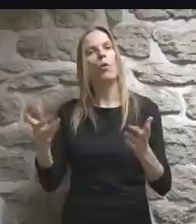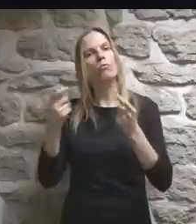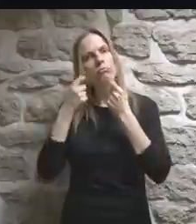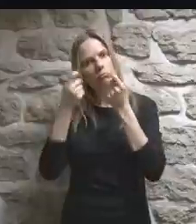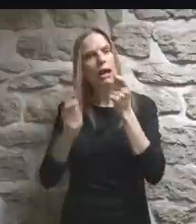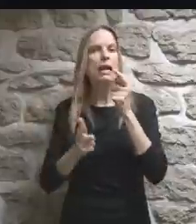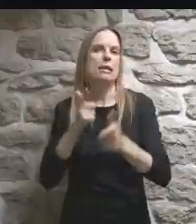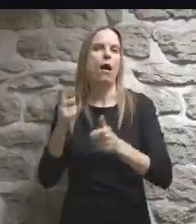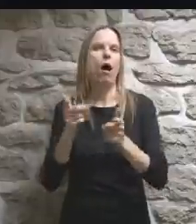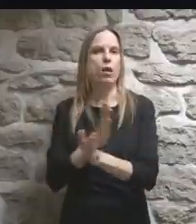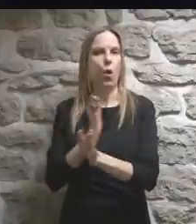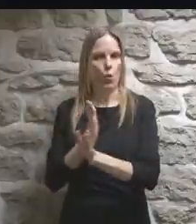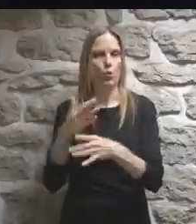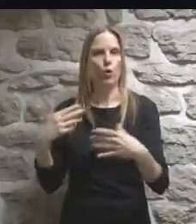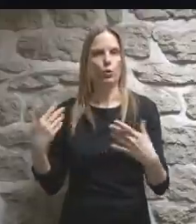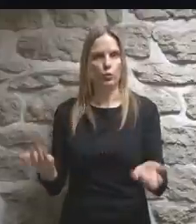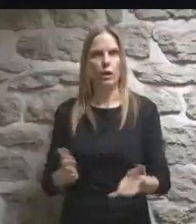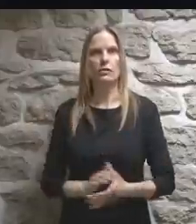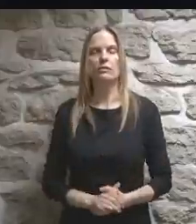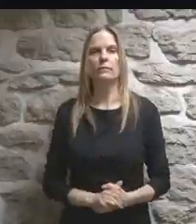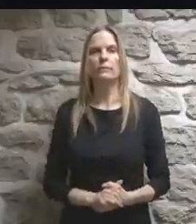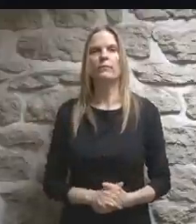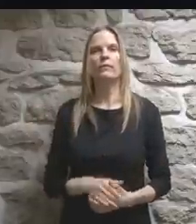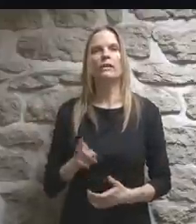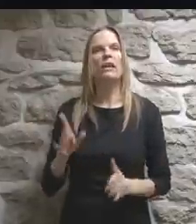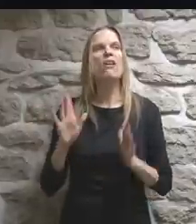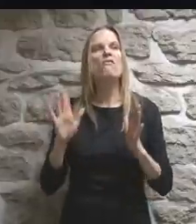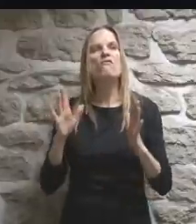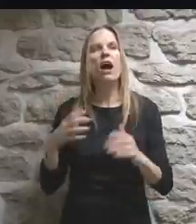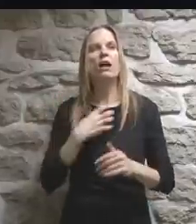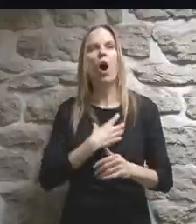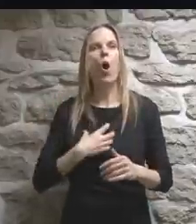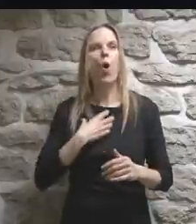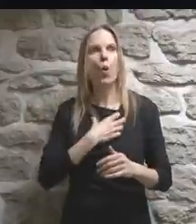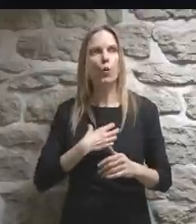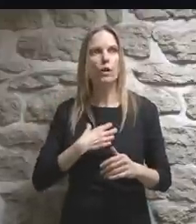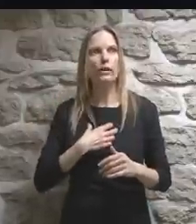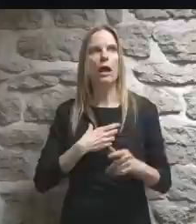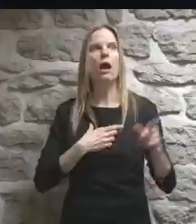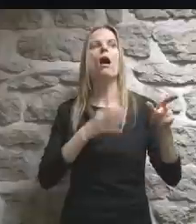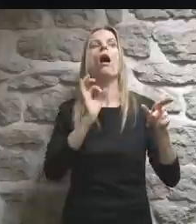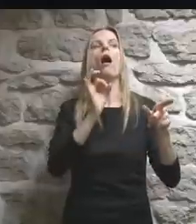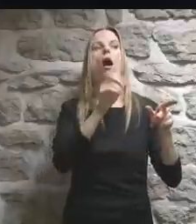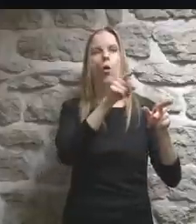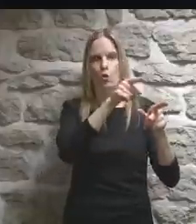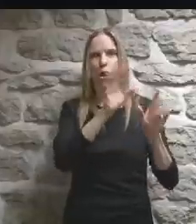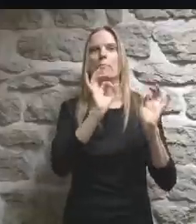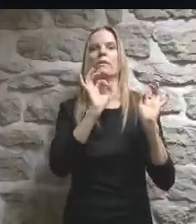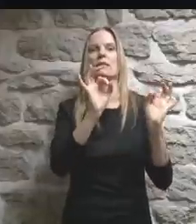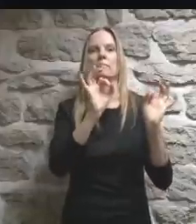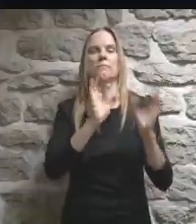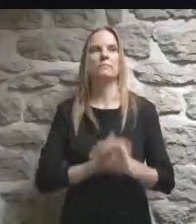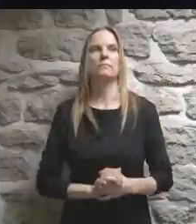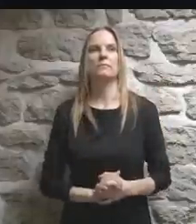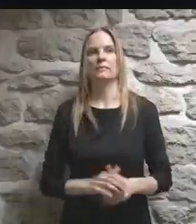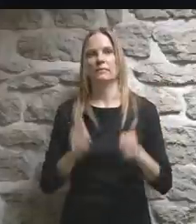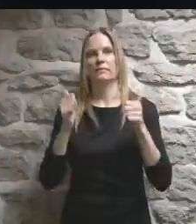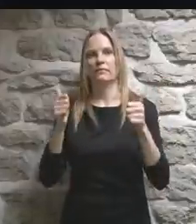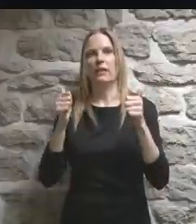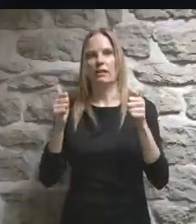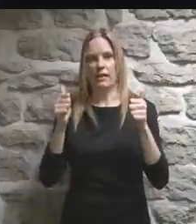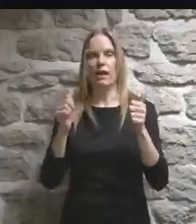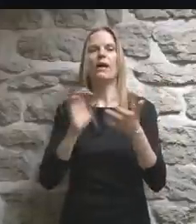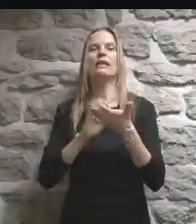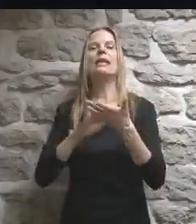reaalset olukorda. Siin on väga oluline roll. Aha, on olemas, jah? Aha, väga kena, siis